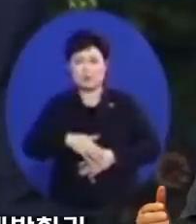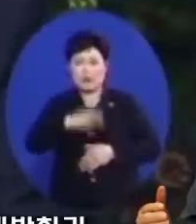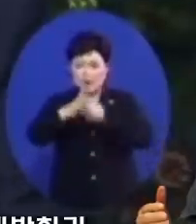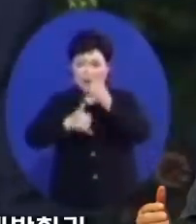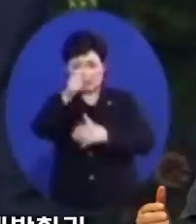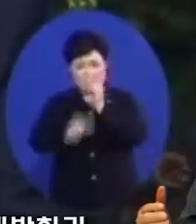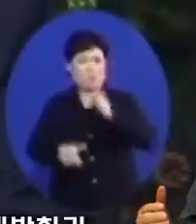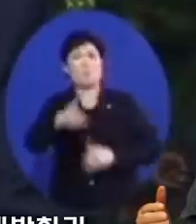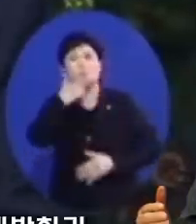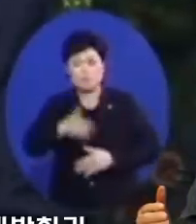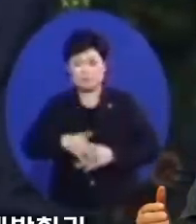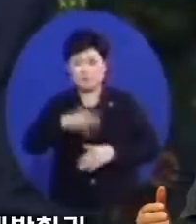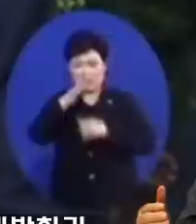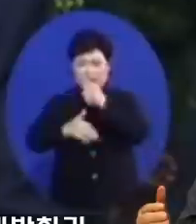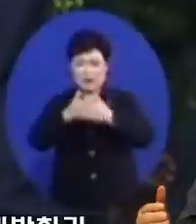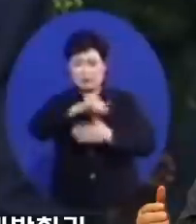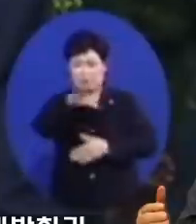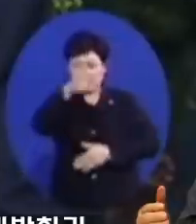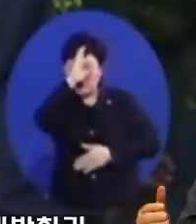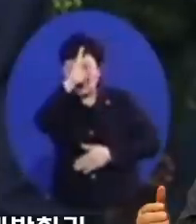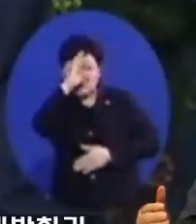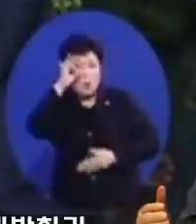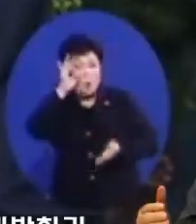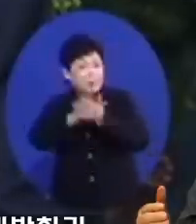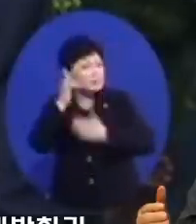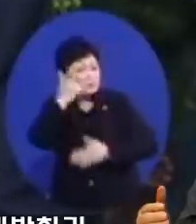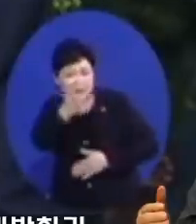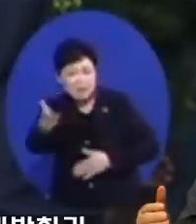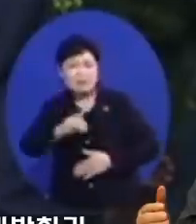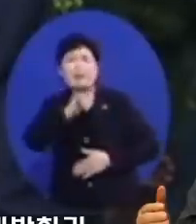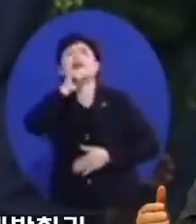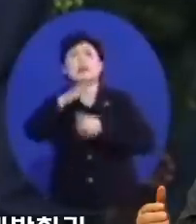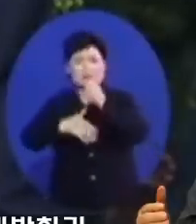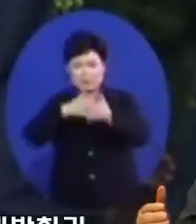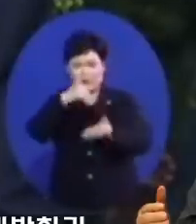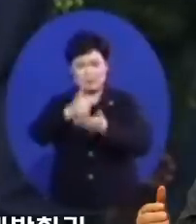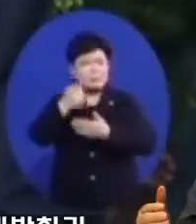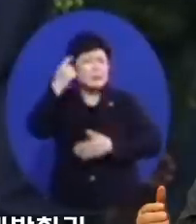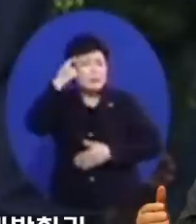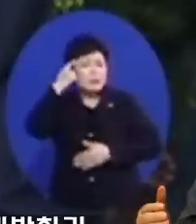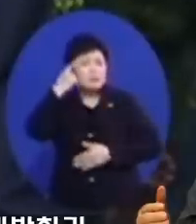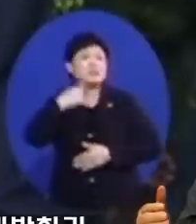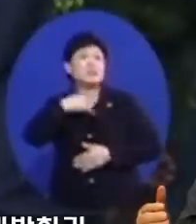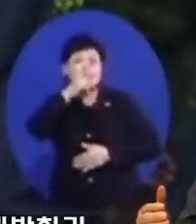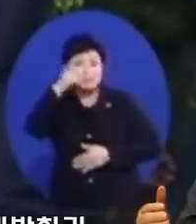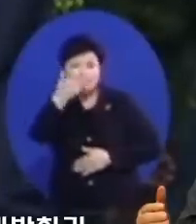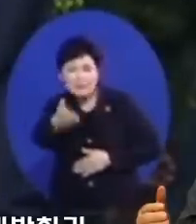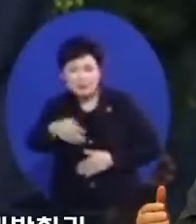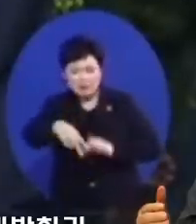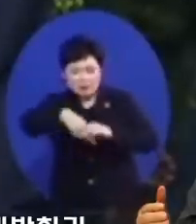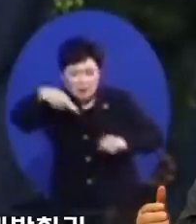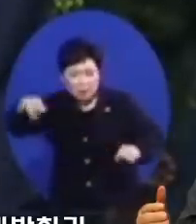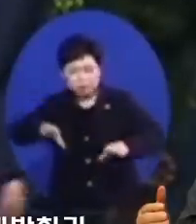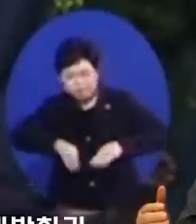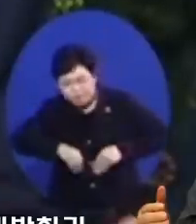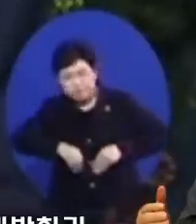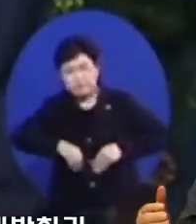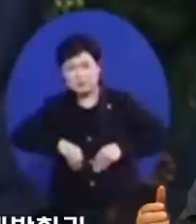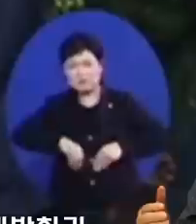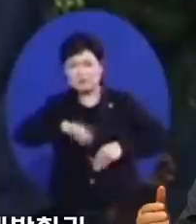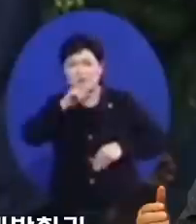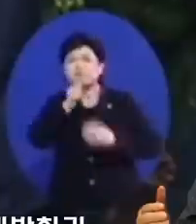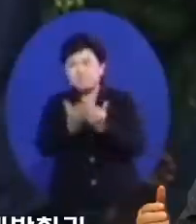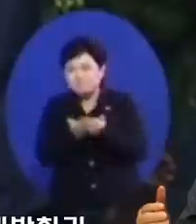보았습니까? 우리 아버지가 병든 거 보았습니까? 가난한 하나님을 생각해 본 적이 있어요? 헐벗고 굶주리고